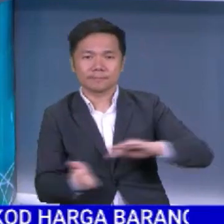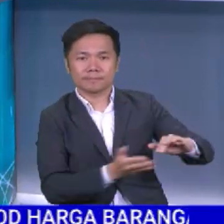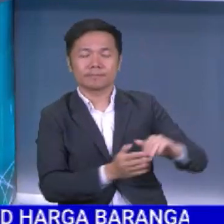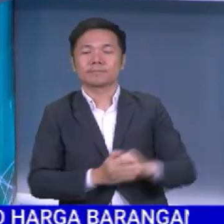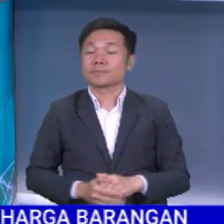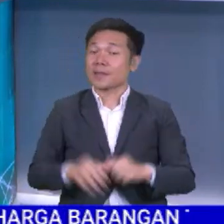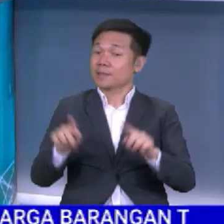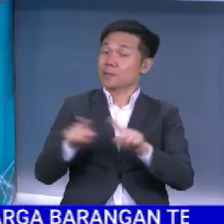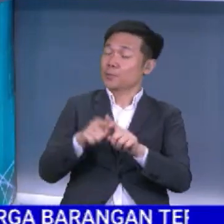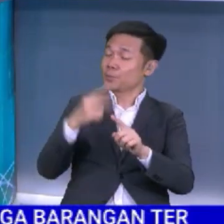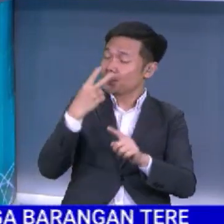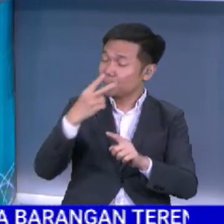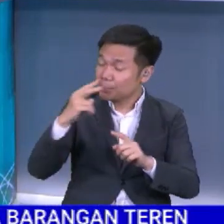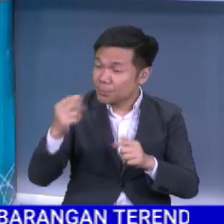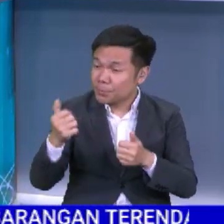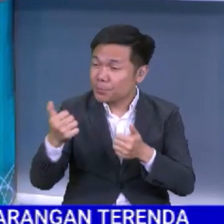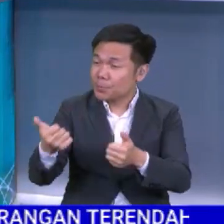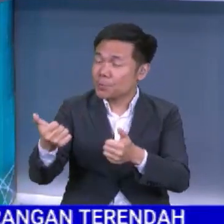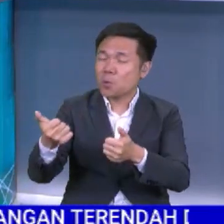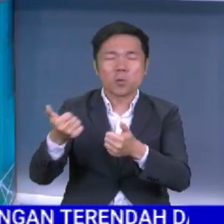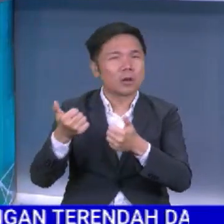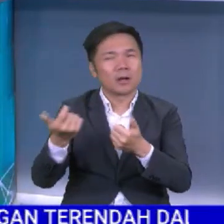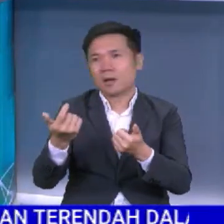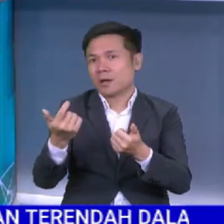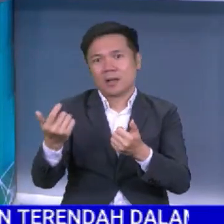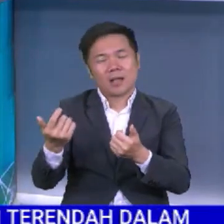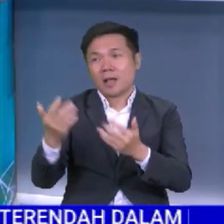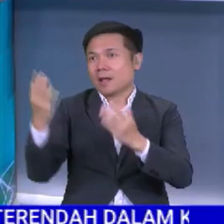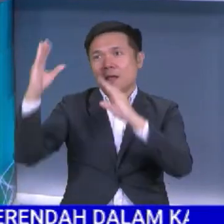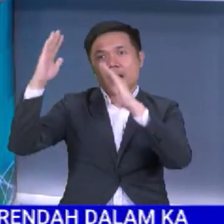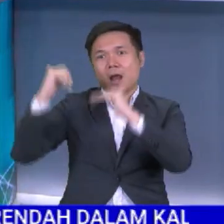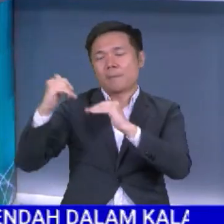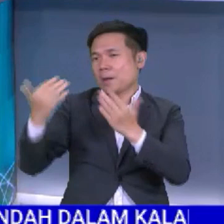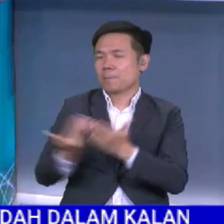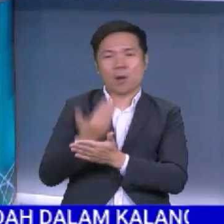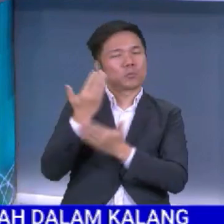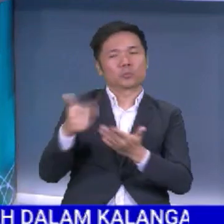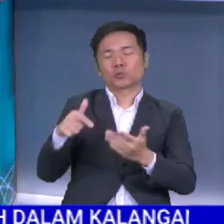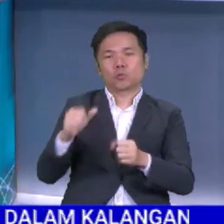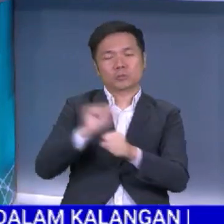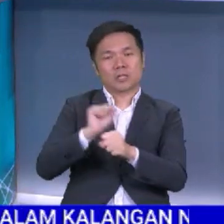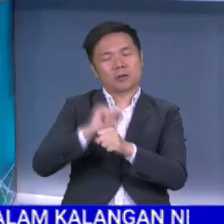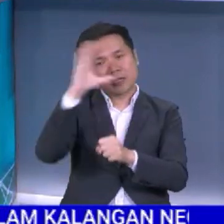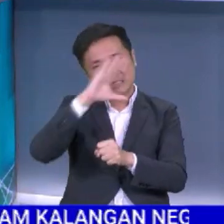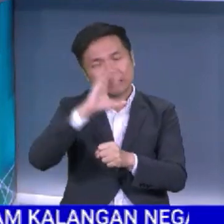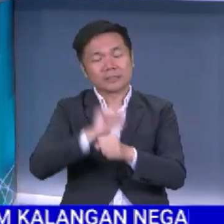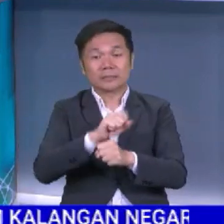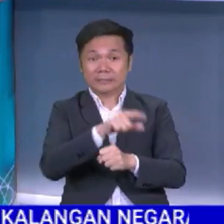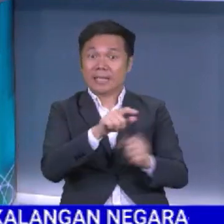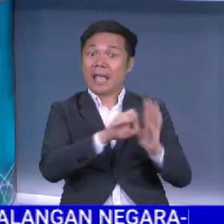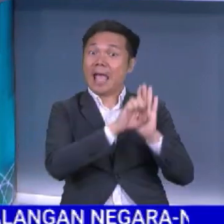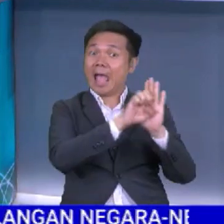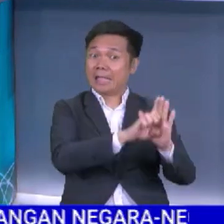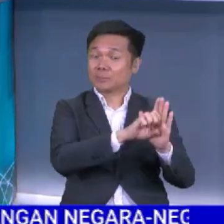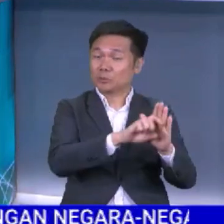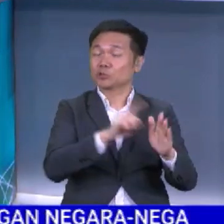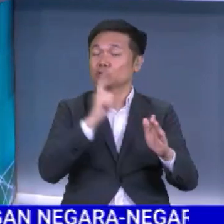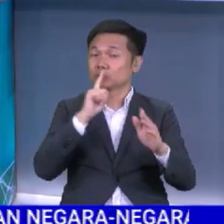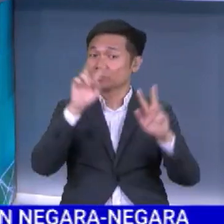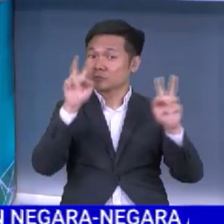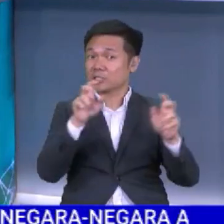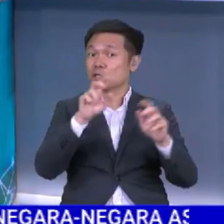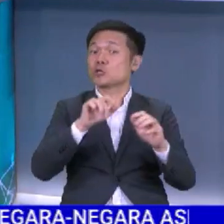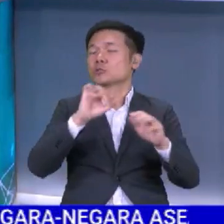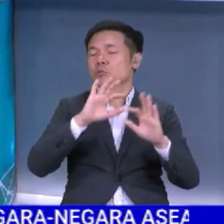Ibarat sinar baru bagi pencari kerja. Lebih 30,000 peluang kerja ditawarkan di Expo Kerjaya Jamin Kerja